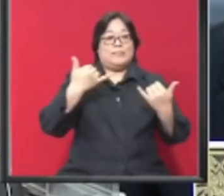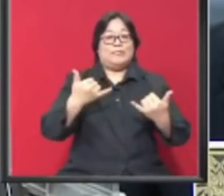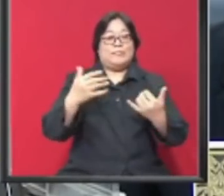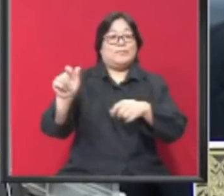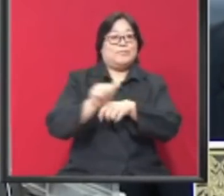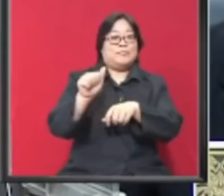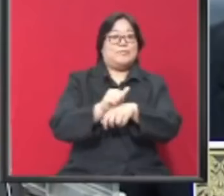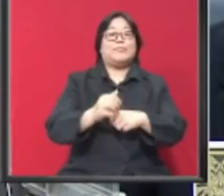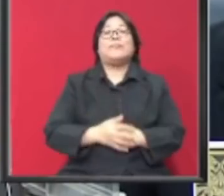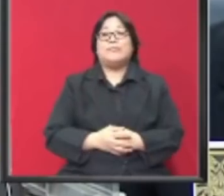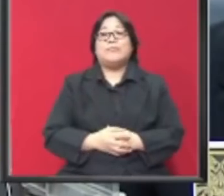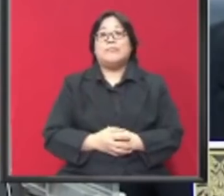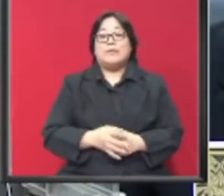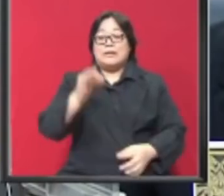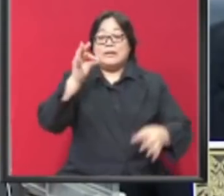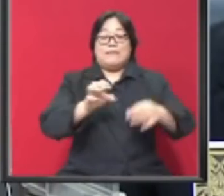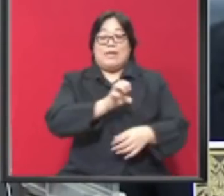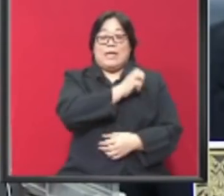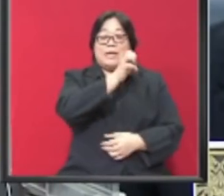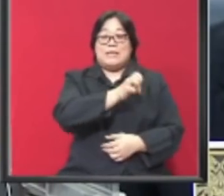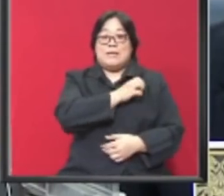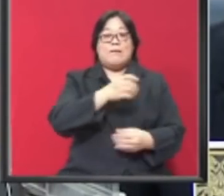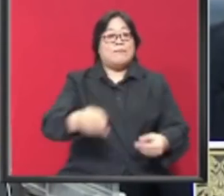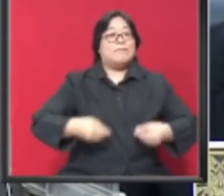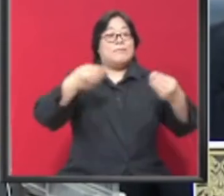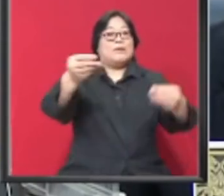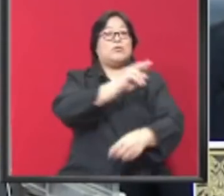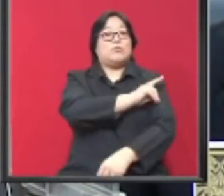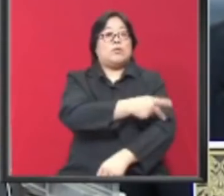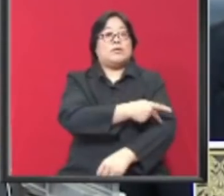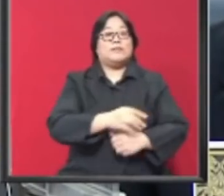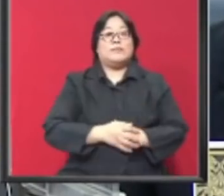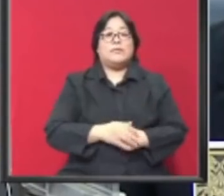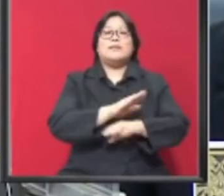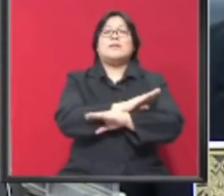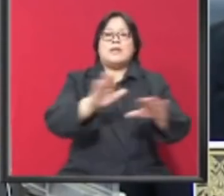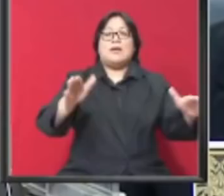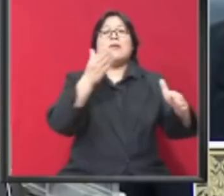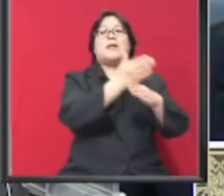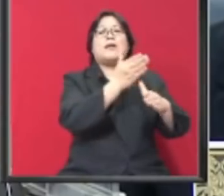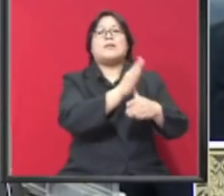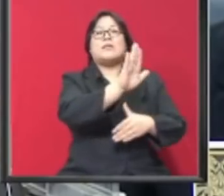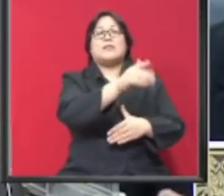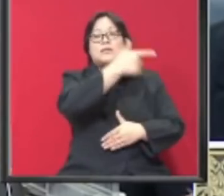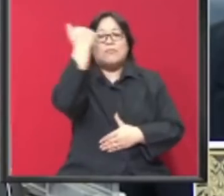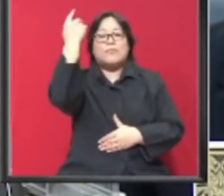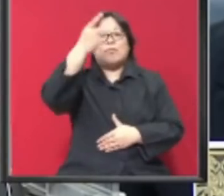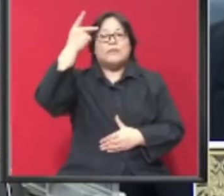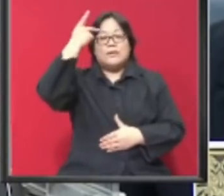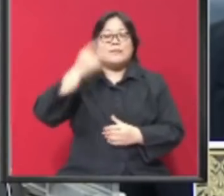amalkan jika exit if Diberi Kuasa janganlah mengganggu mereka karena